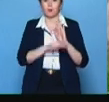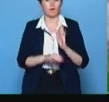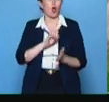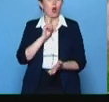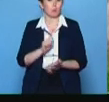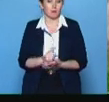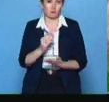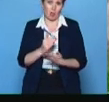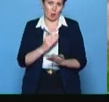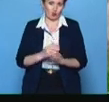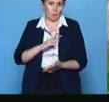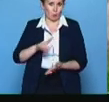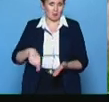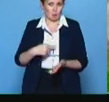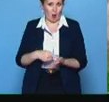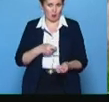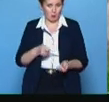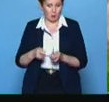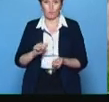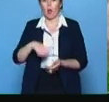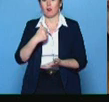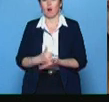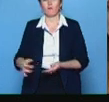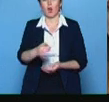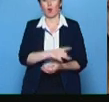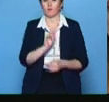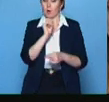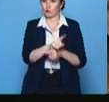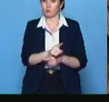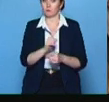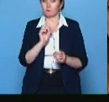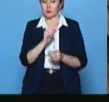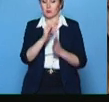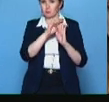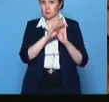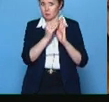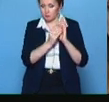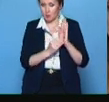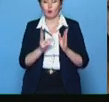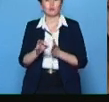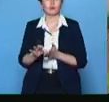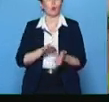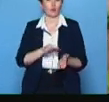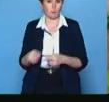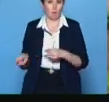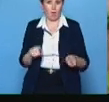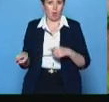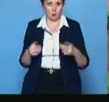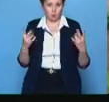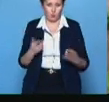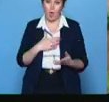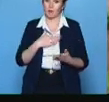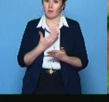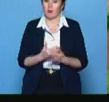задача муниципалитетов. Главам районов поручено подготовить списки тех, кто нуждается в срочном переезде. Кроме того, активизировать ревизию